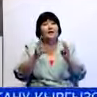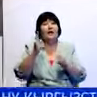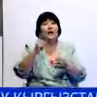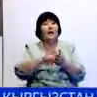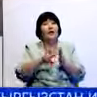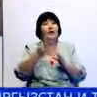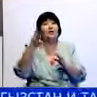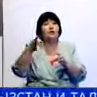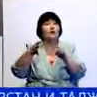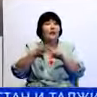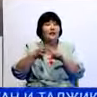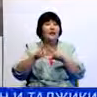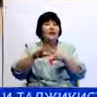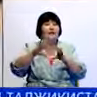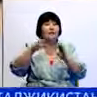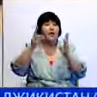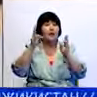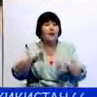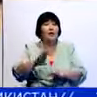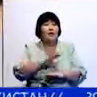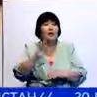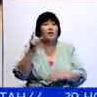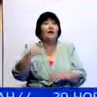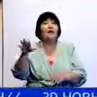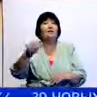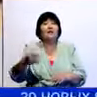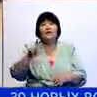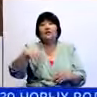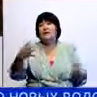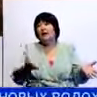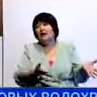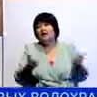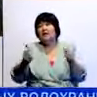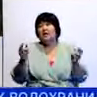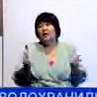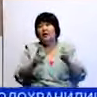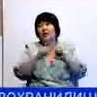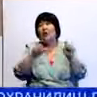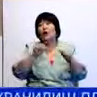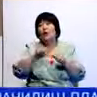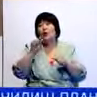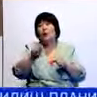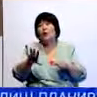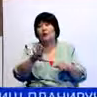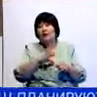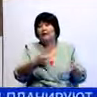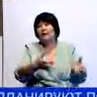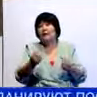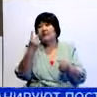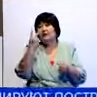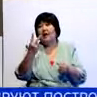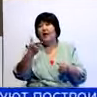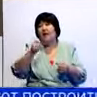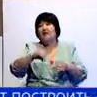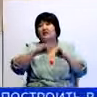на четвертом этаже в результате погиб ребенок все остальные жильцы были выведены пожарными изданий кроме того вынесены два газовых